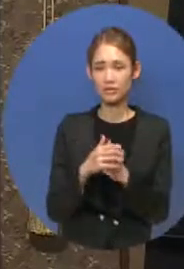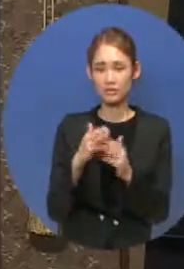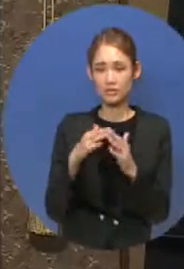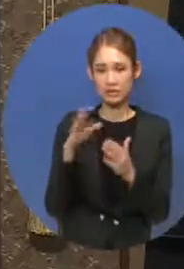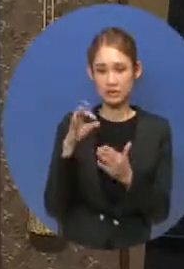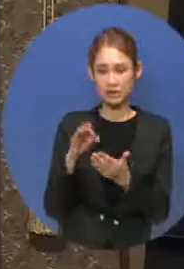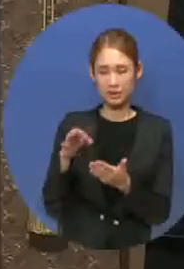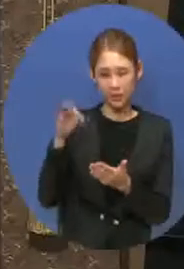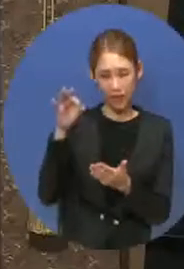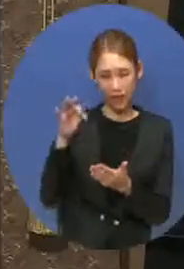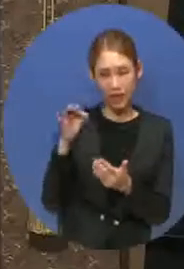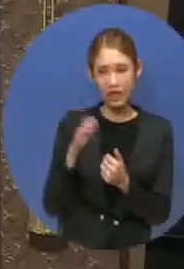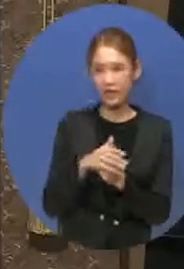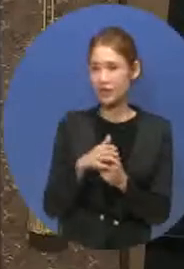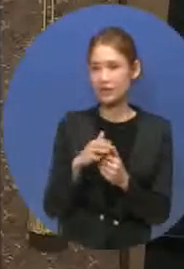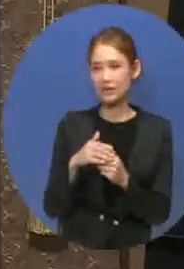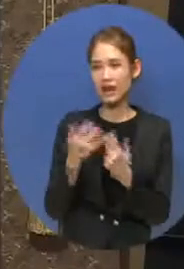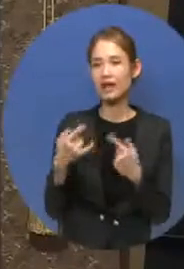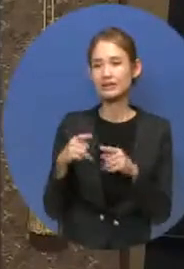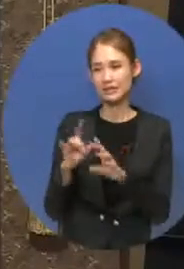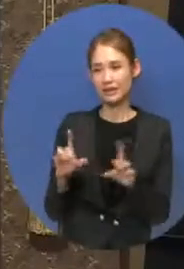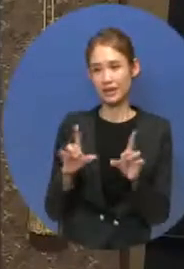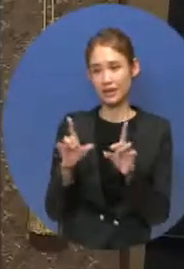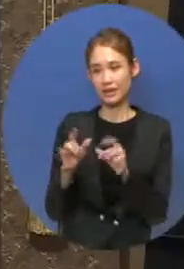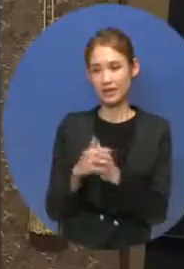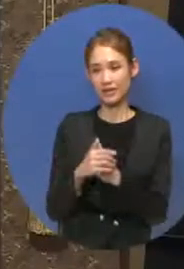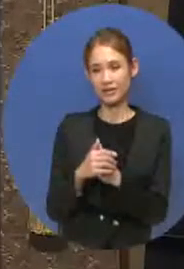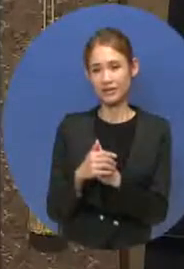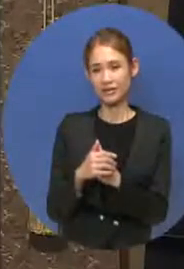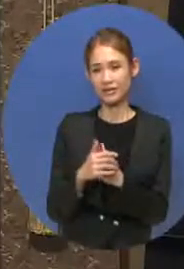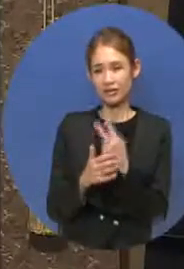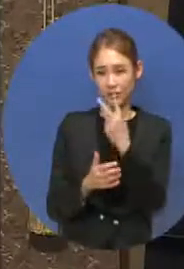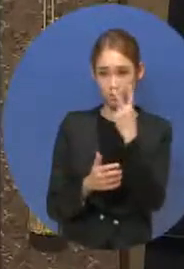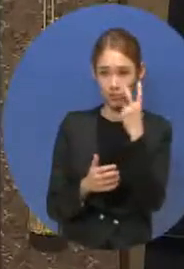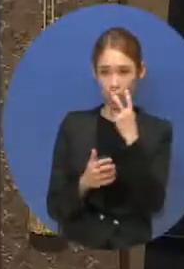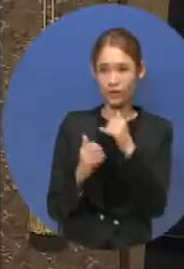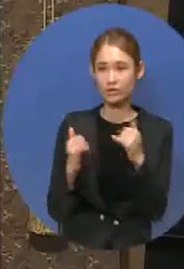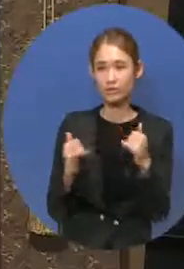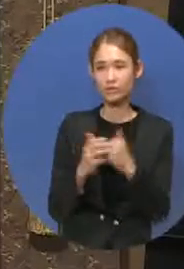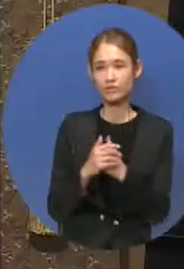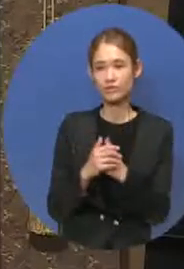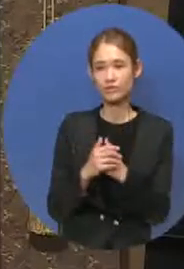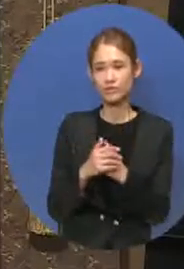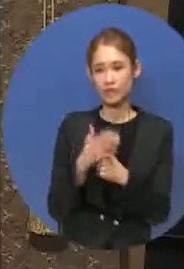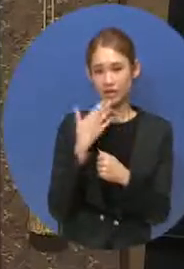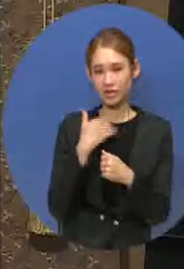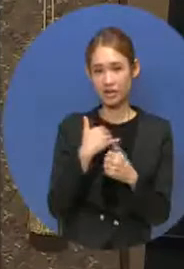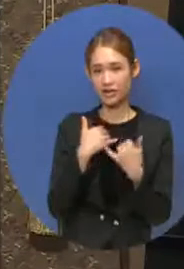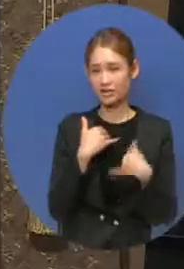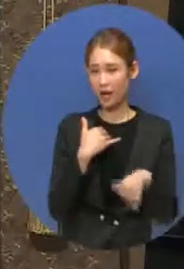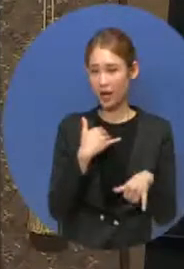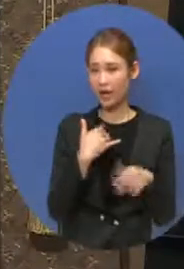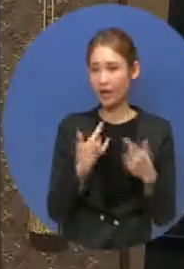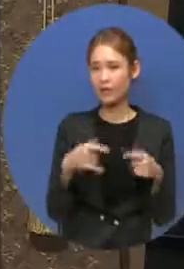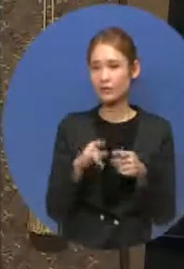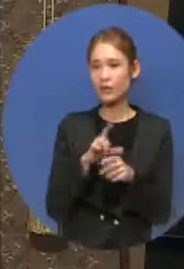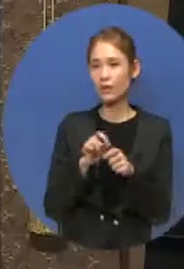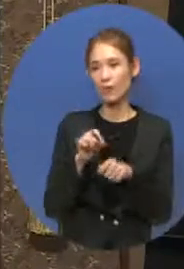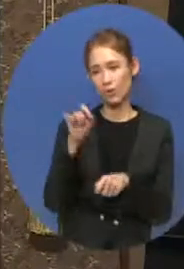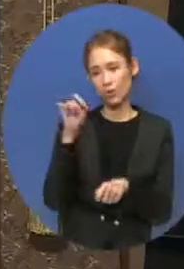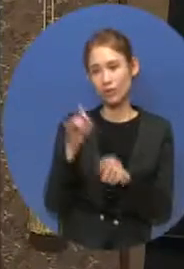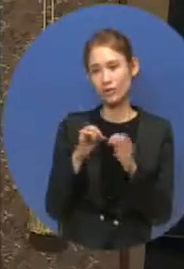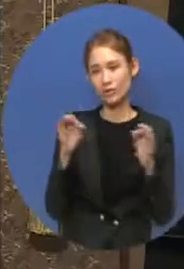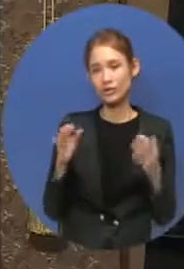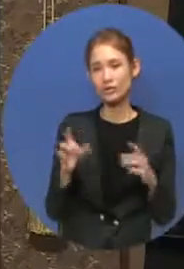비싸니까 잘 안 나가시잖아요. 예. 그런 것처럼 보호자분들께서 나는 가능한 나의 자녀와 오랫동안 같이